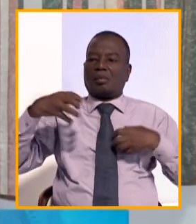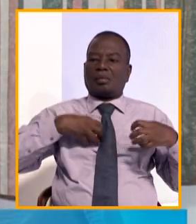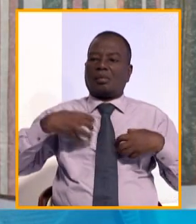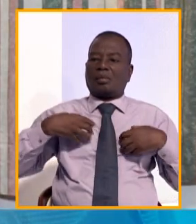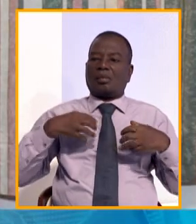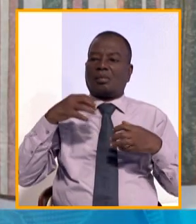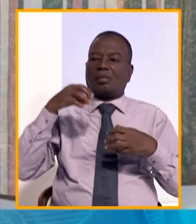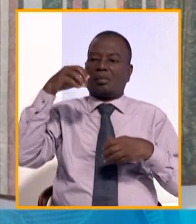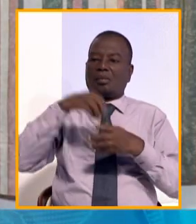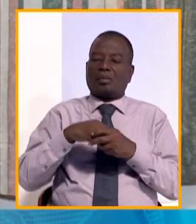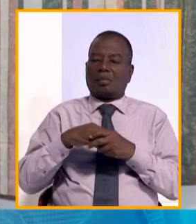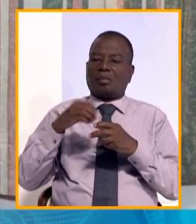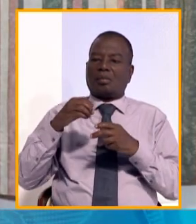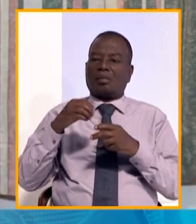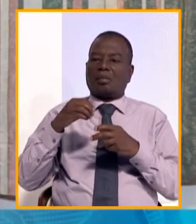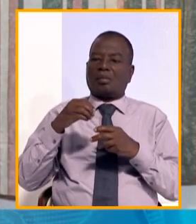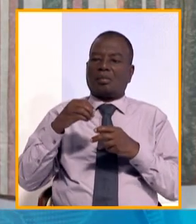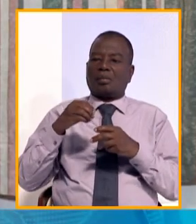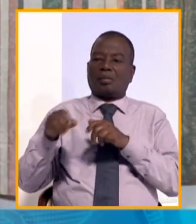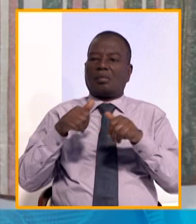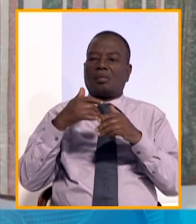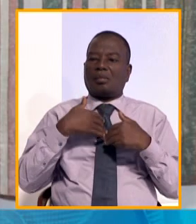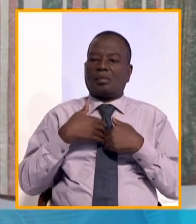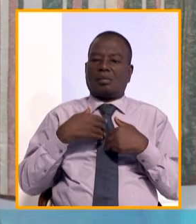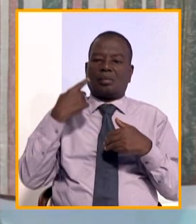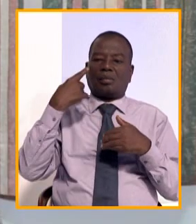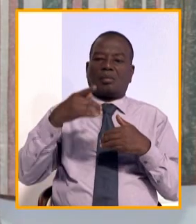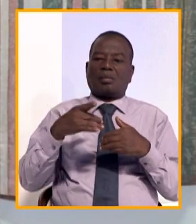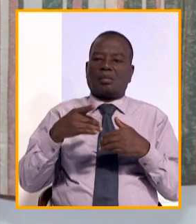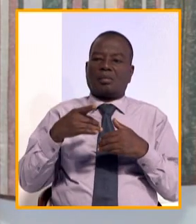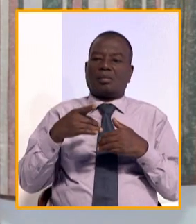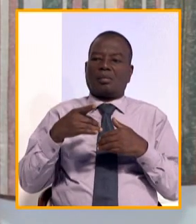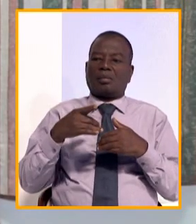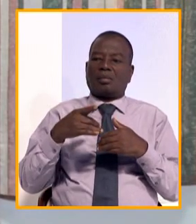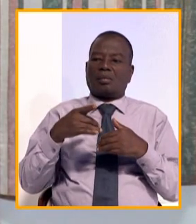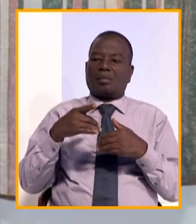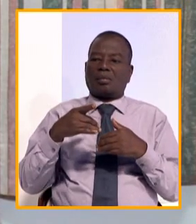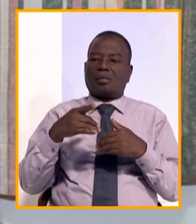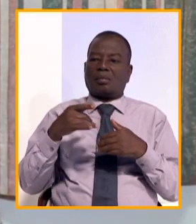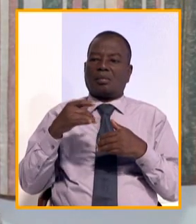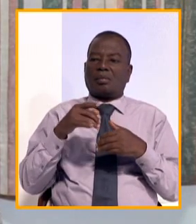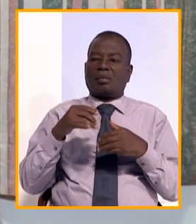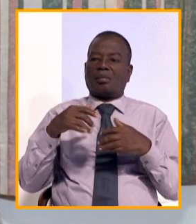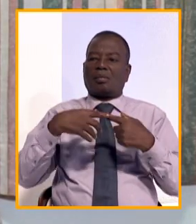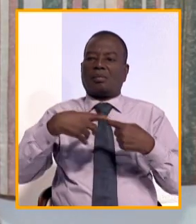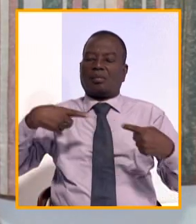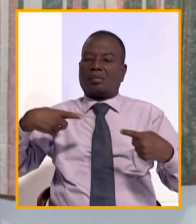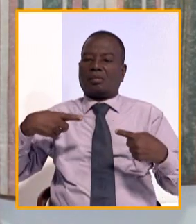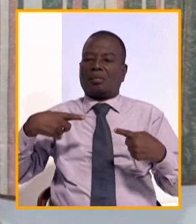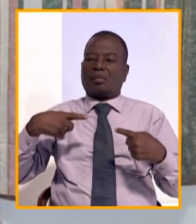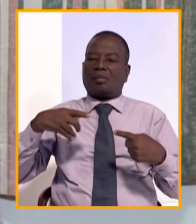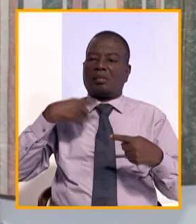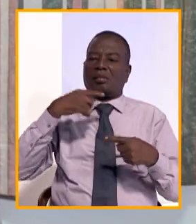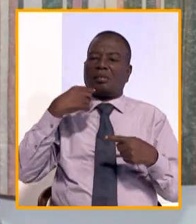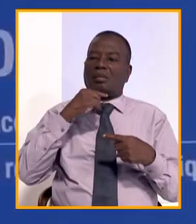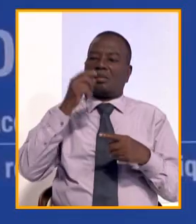plupart du temps à la diplomatie parlementaire, c'est le fait qu'on ait l'impression que c'est une diplomatie concurrente, rivale à la diplomatie gouvernementale. Ce qui